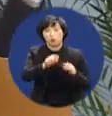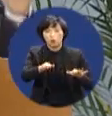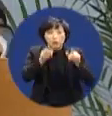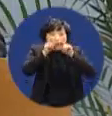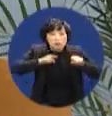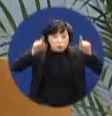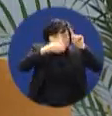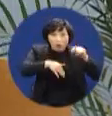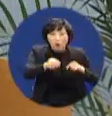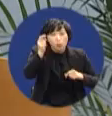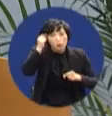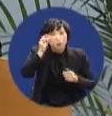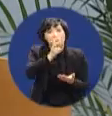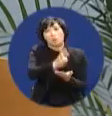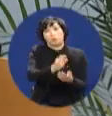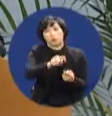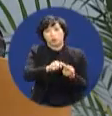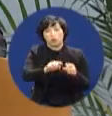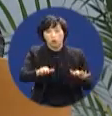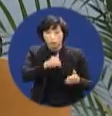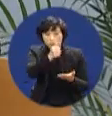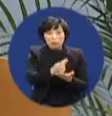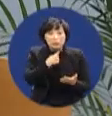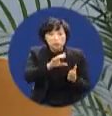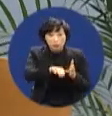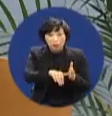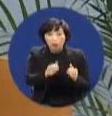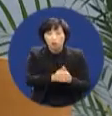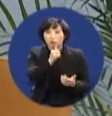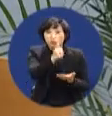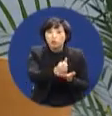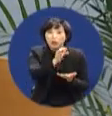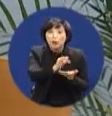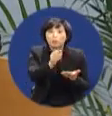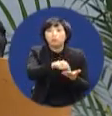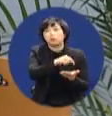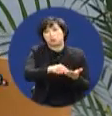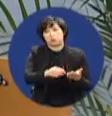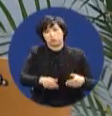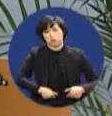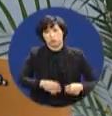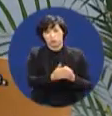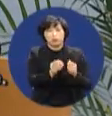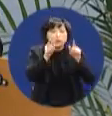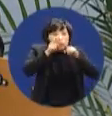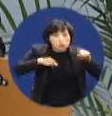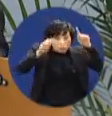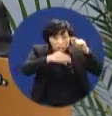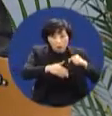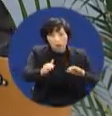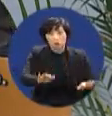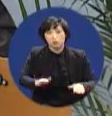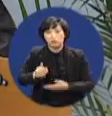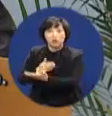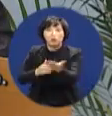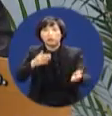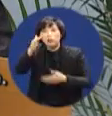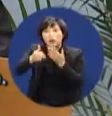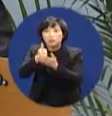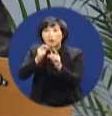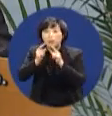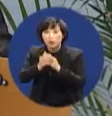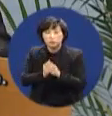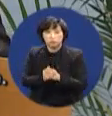지옥은 법적으로 받는 거예요. 죄를 졌기 때문에 죄값을 치르는 겁니다. 그래서 여러분들이 하나님의 말씀을